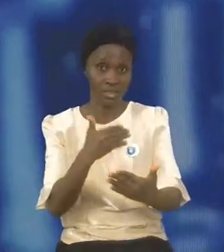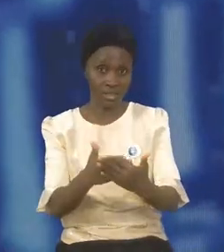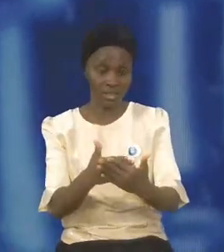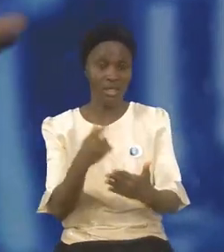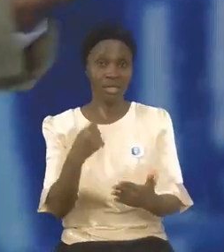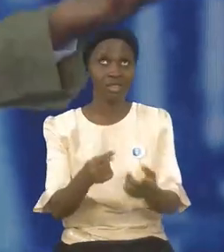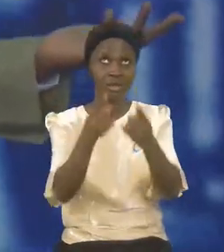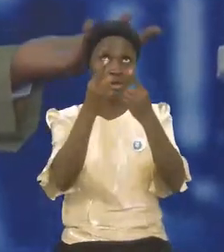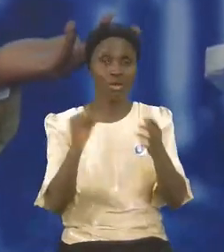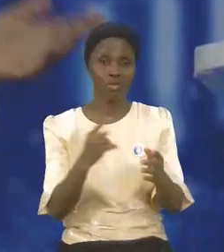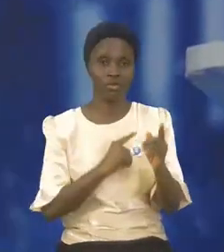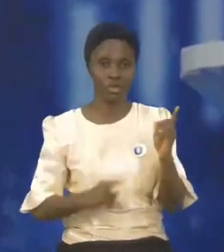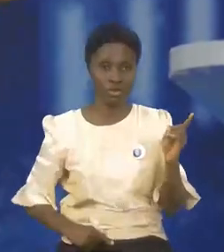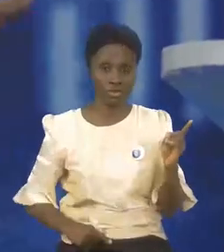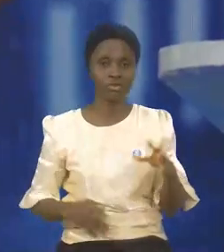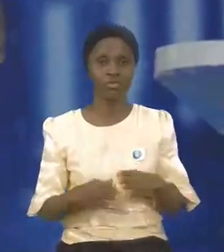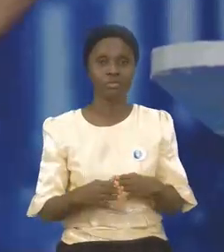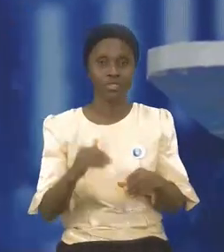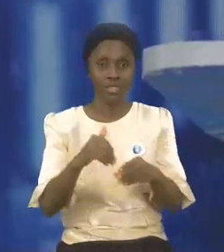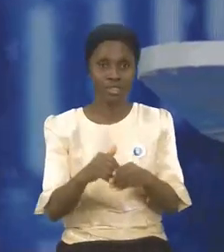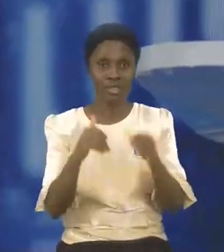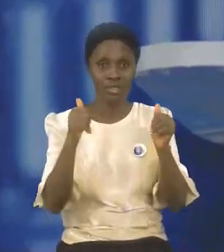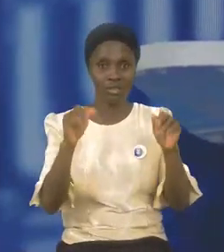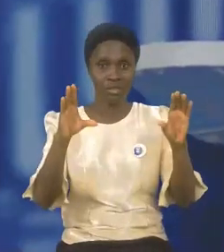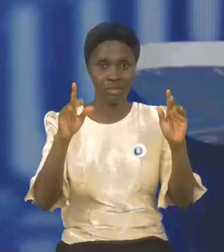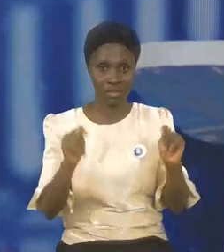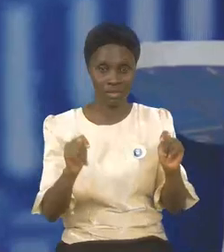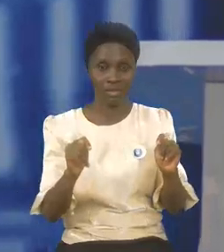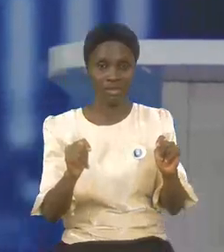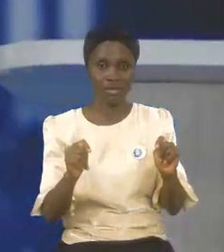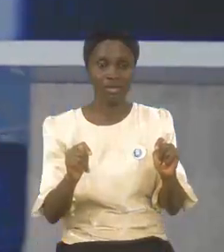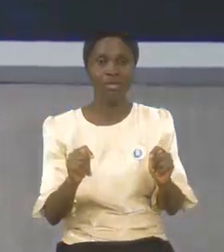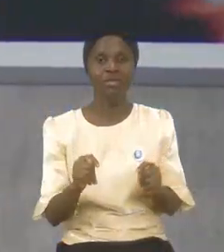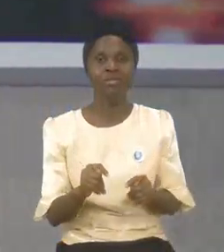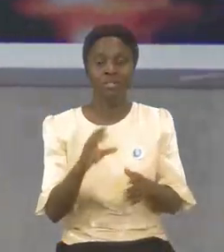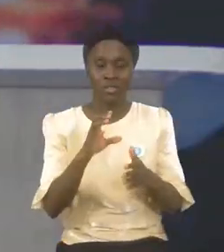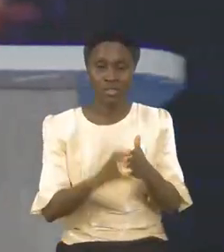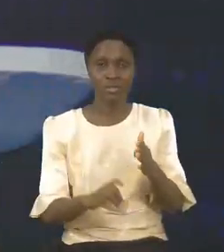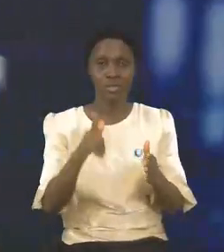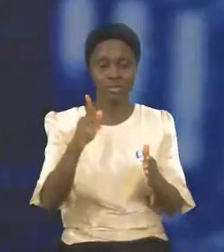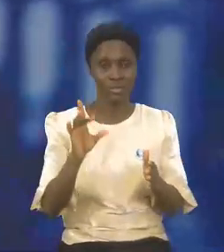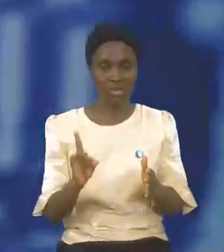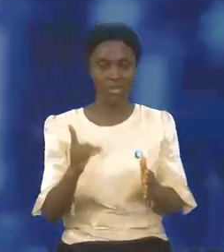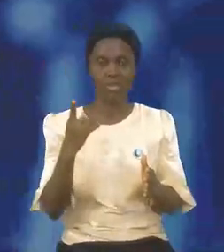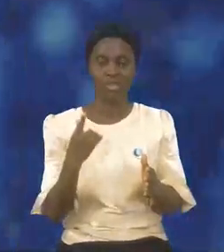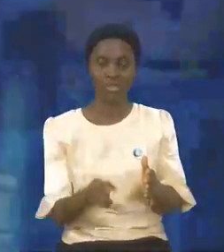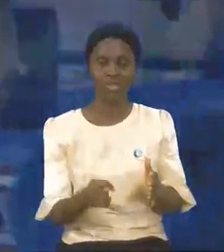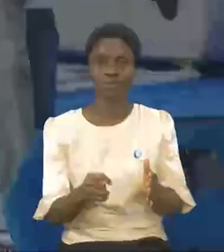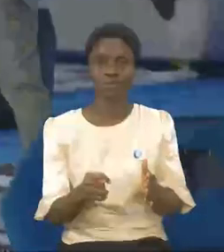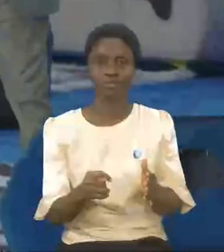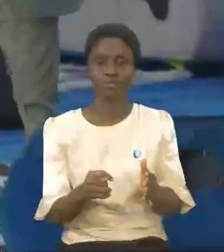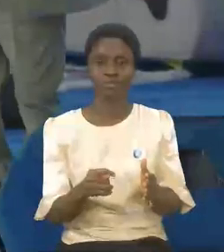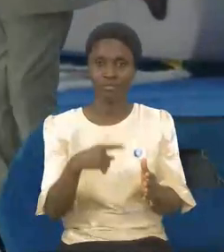Les temps où nous vivons sont des temps proches de l'avènement du Seigneur. Voyez les actes